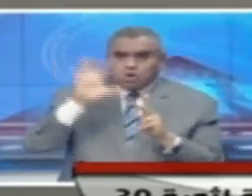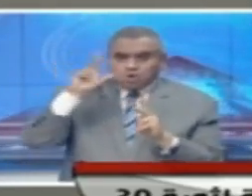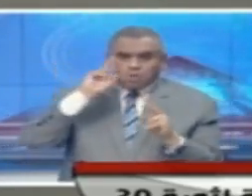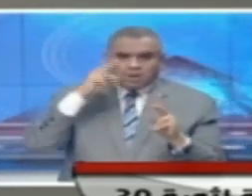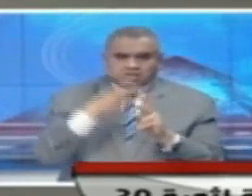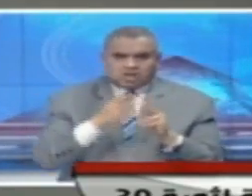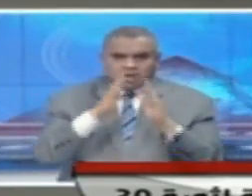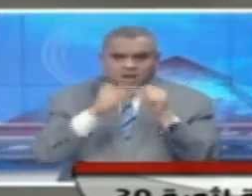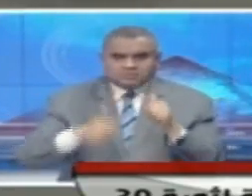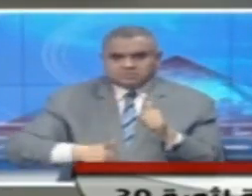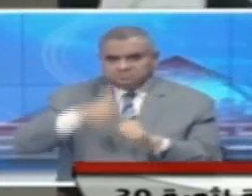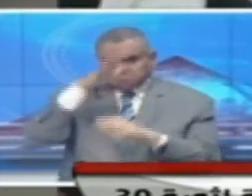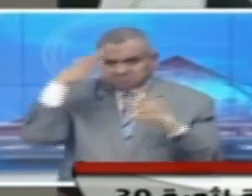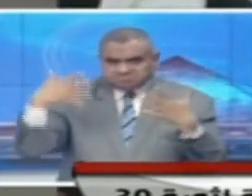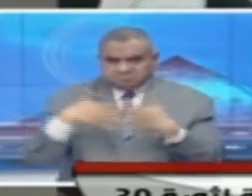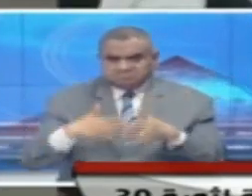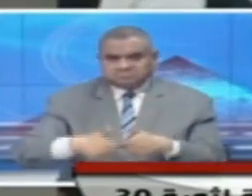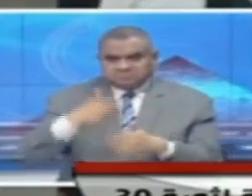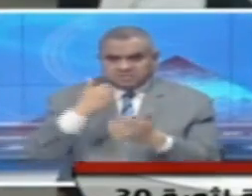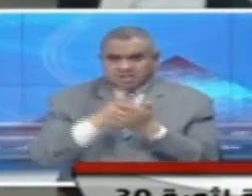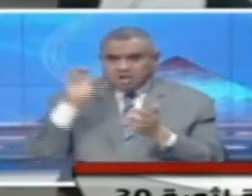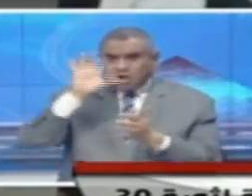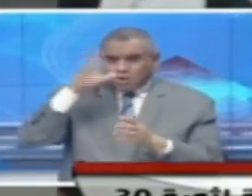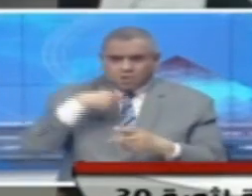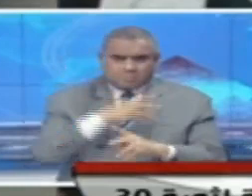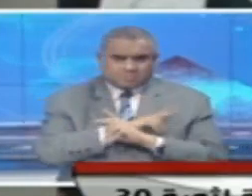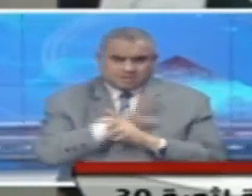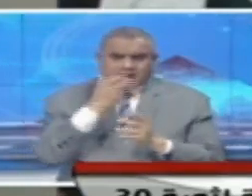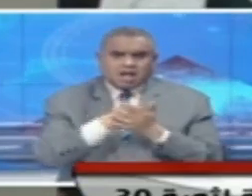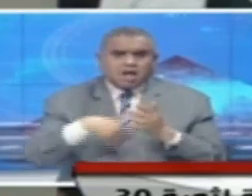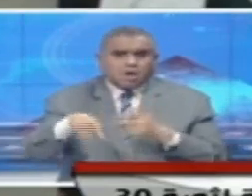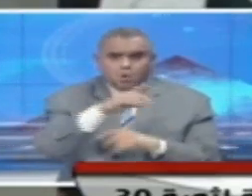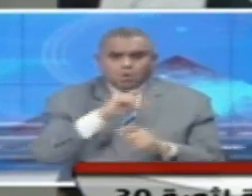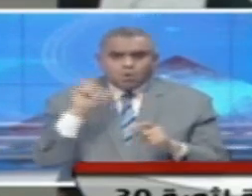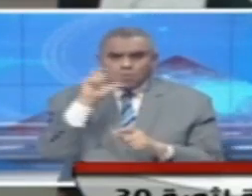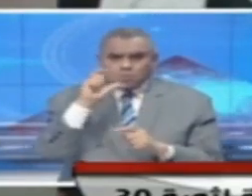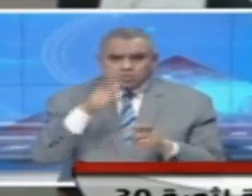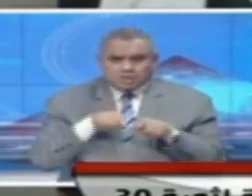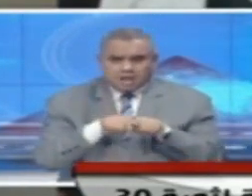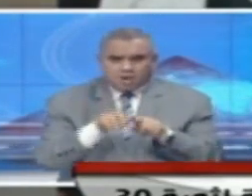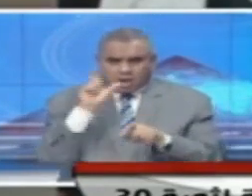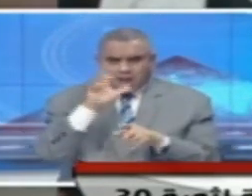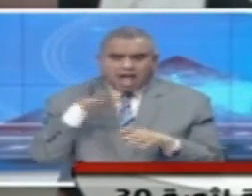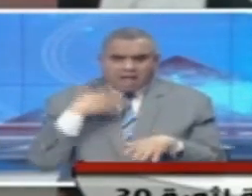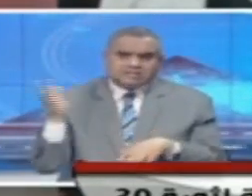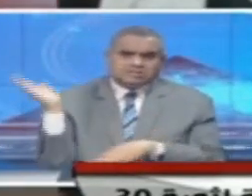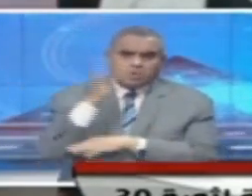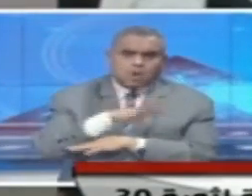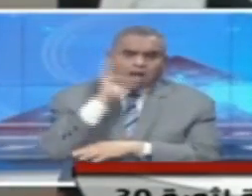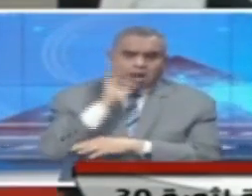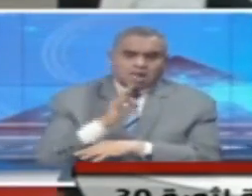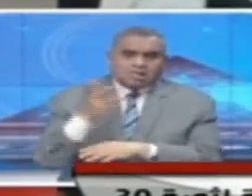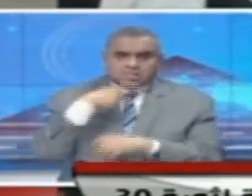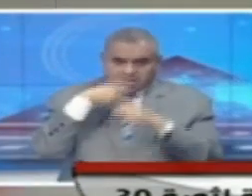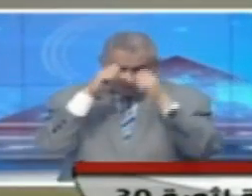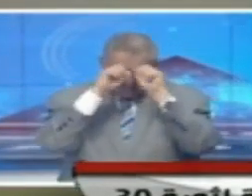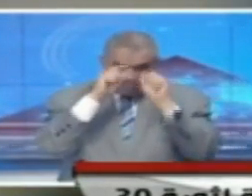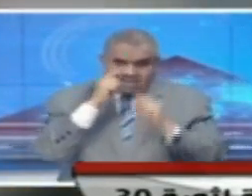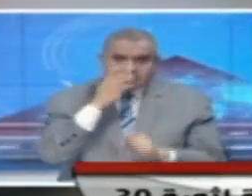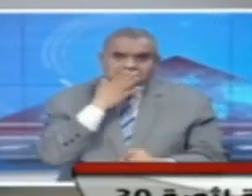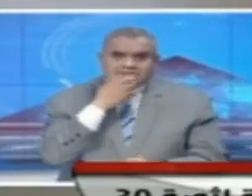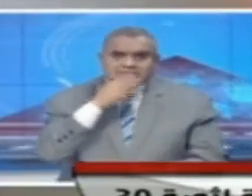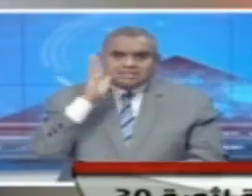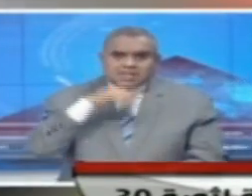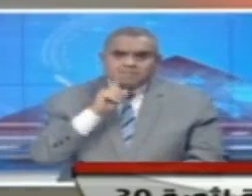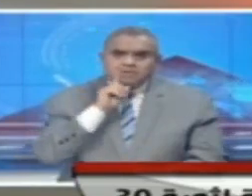إرادة الشعب المصري في رحيل نظام جماعة الإخوان الإرهابية. هذا وقد توجهت السفيرة نبيلة مكرم وزيرة